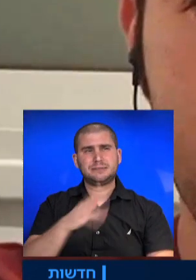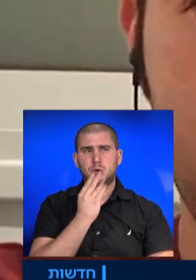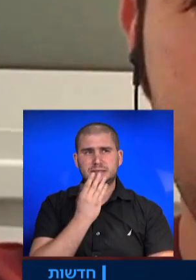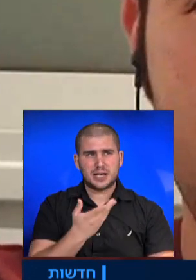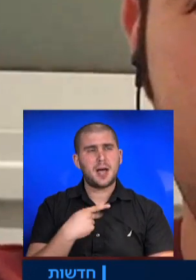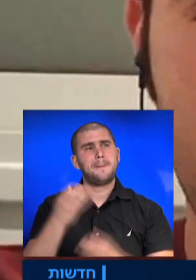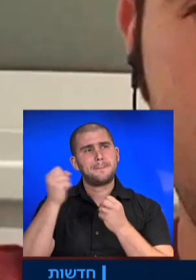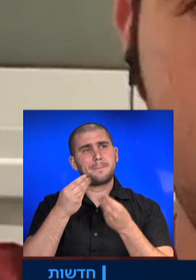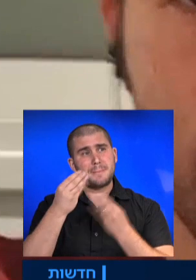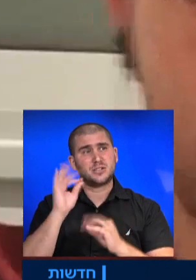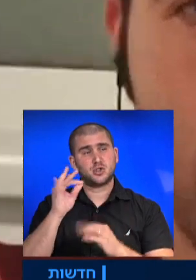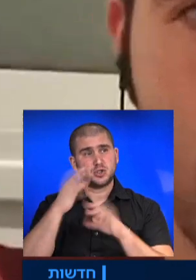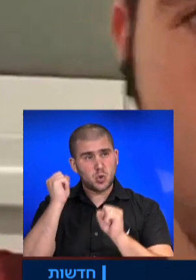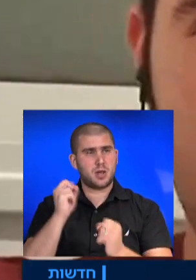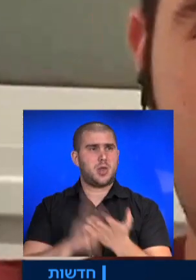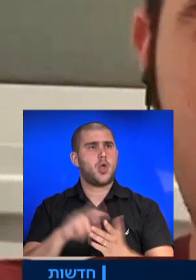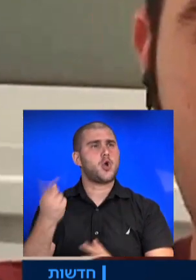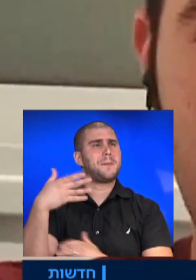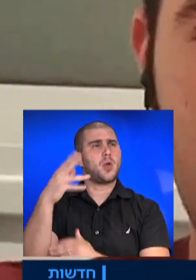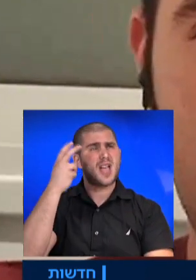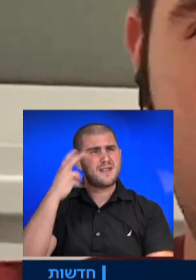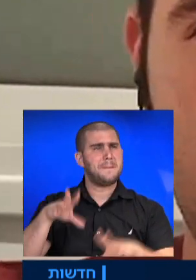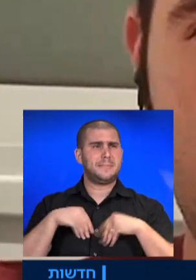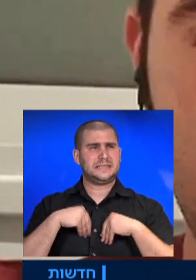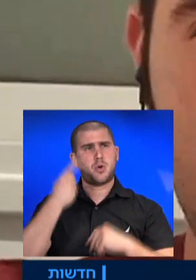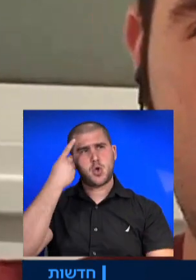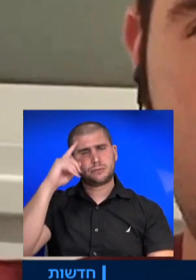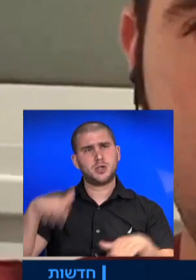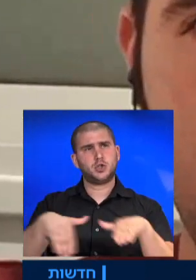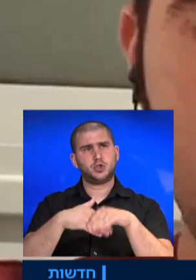كل الدول العربيه متفقه على